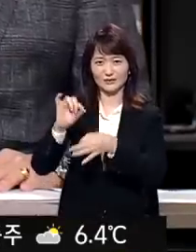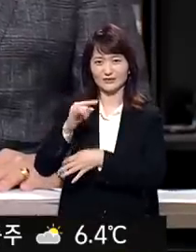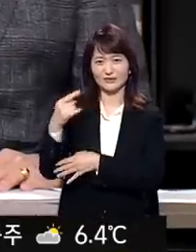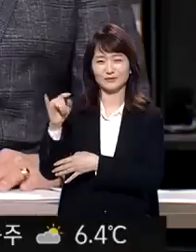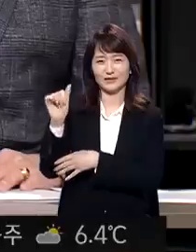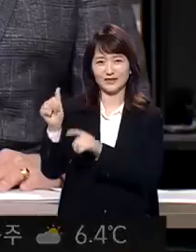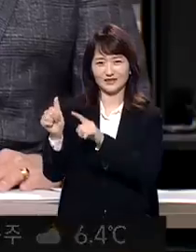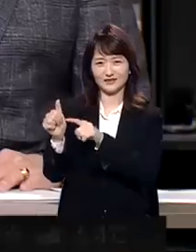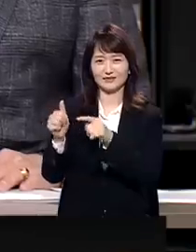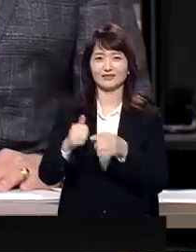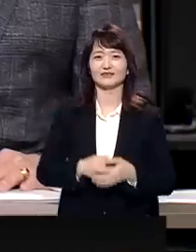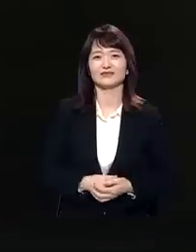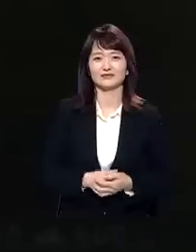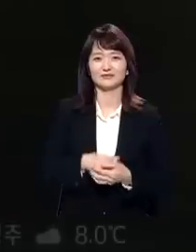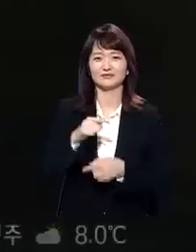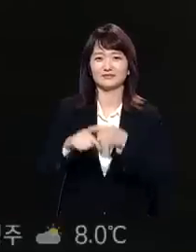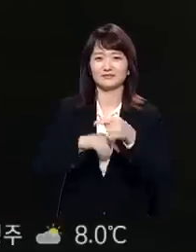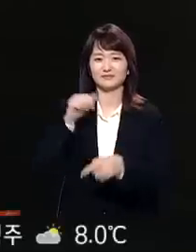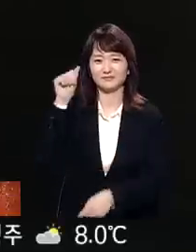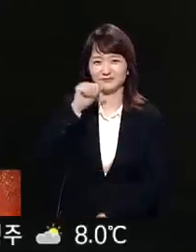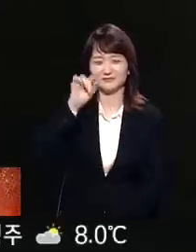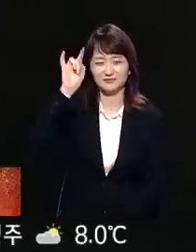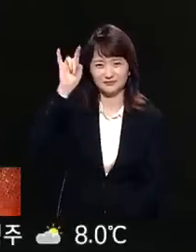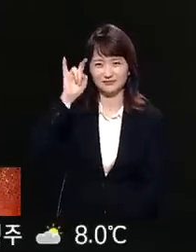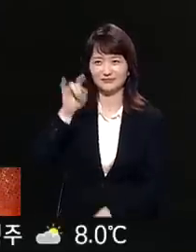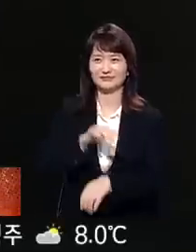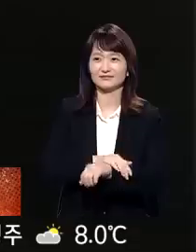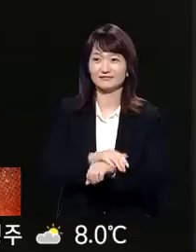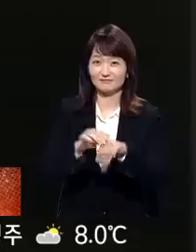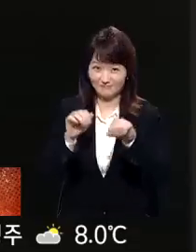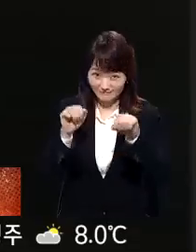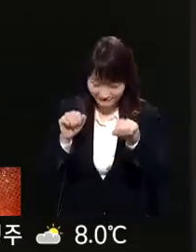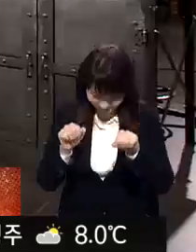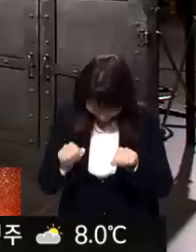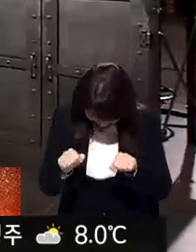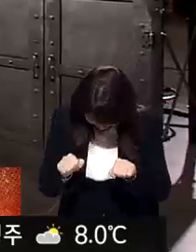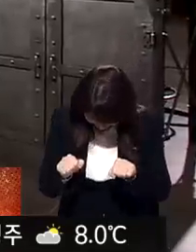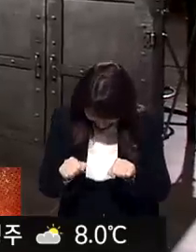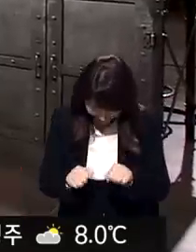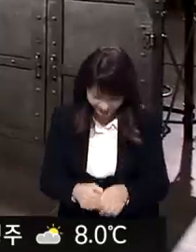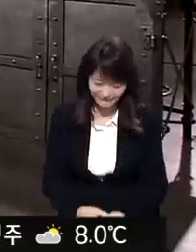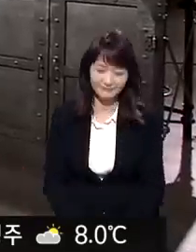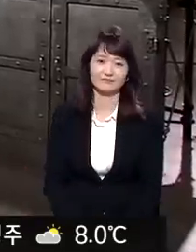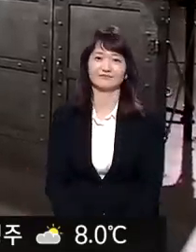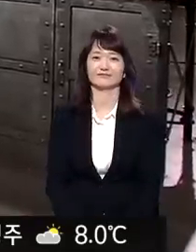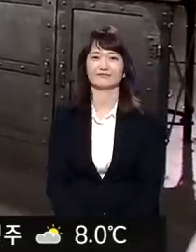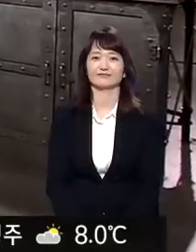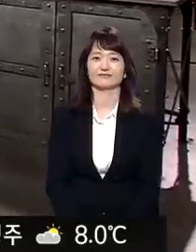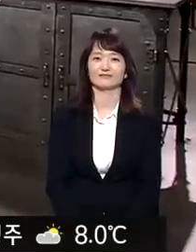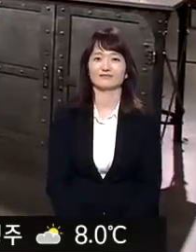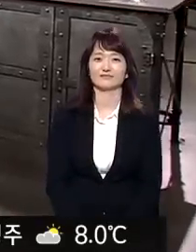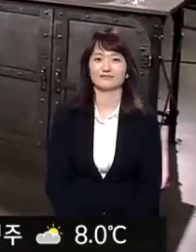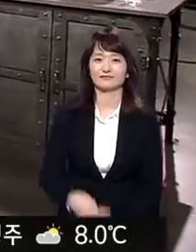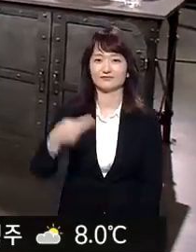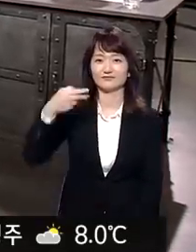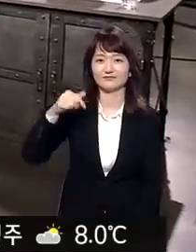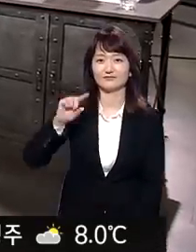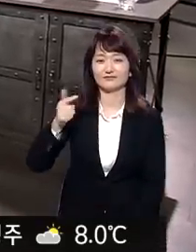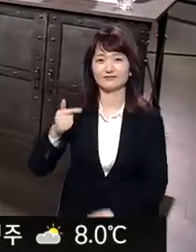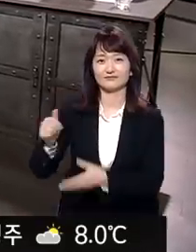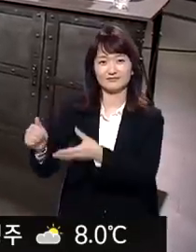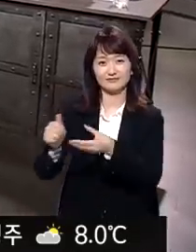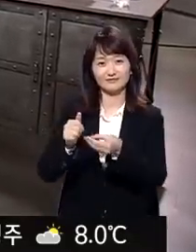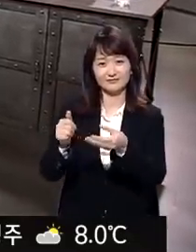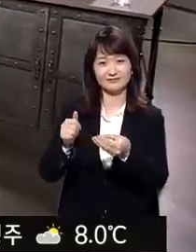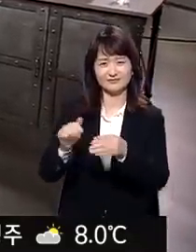서울청 팀장, 그리고 예, 박준혜 수어 선생님 나오셨습니다. 안녕하세요. 안녕하십니까. 안녕하십니까. 예, 자, 사반 출연진